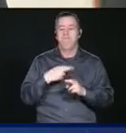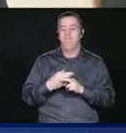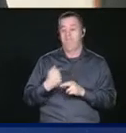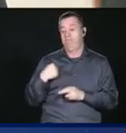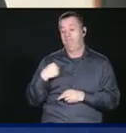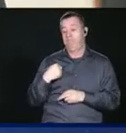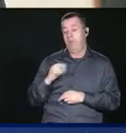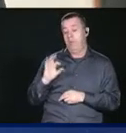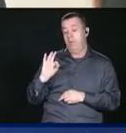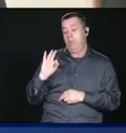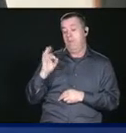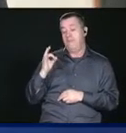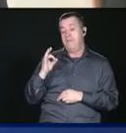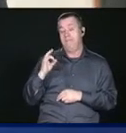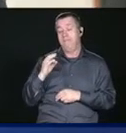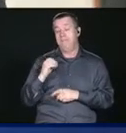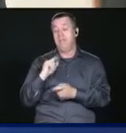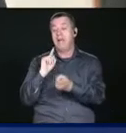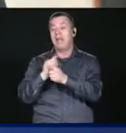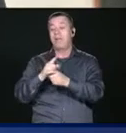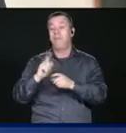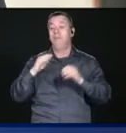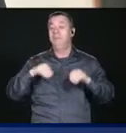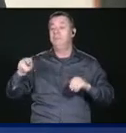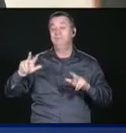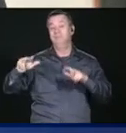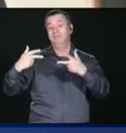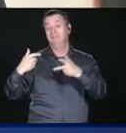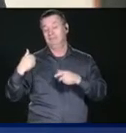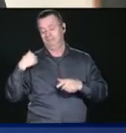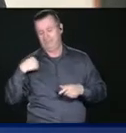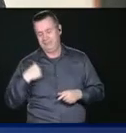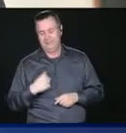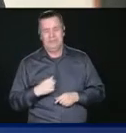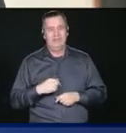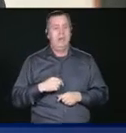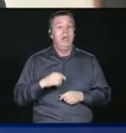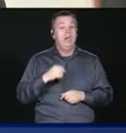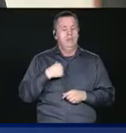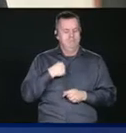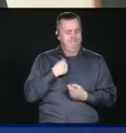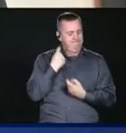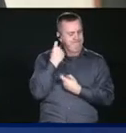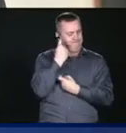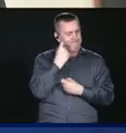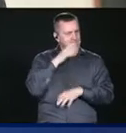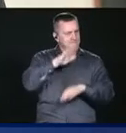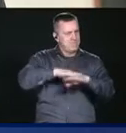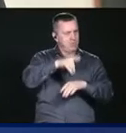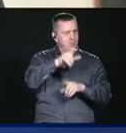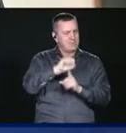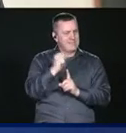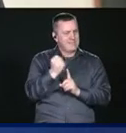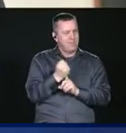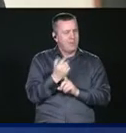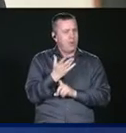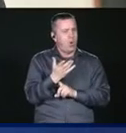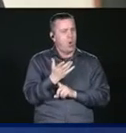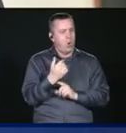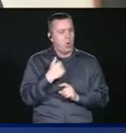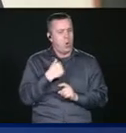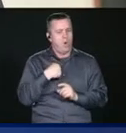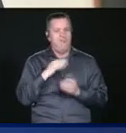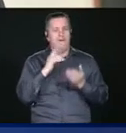9e avec les provinces jeudi soir, j'ai souligné cette préoccupation que nous avons par rapport à la situation dans laquelle